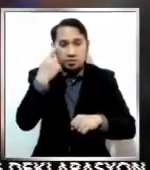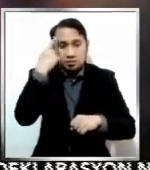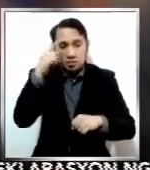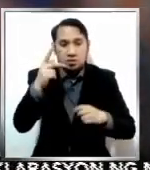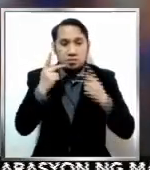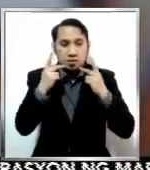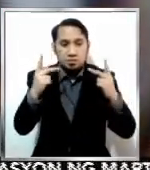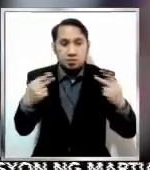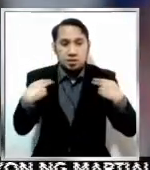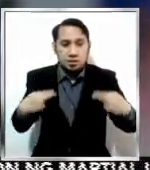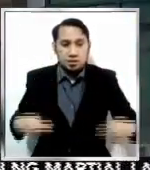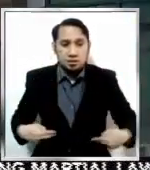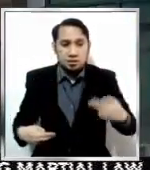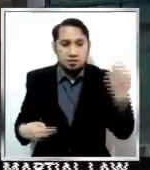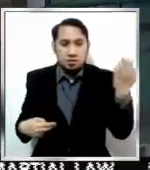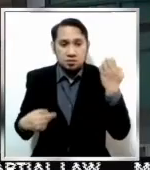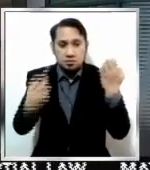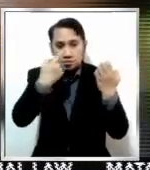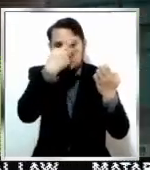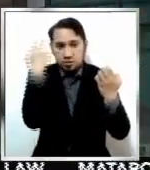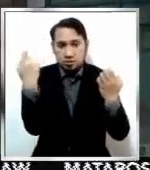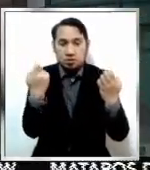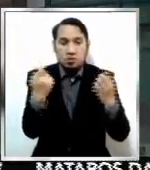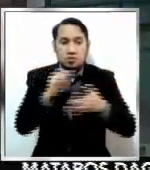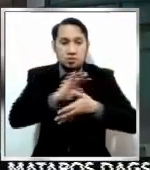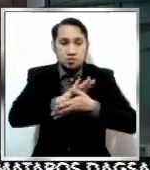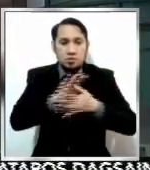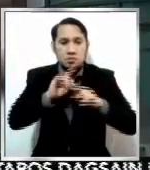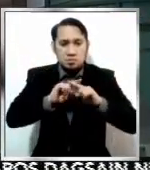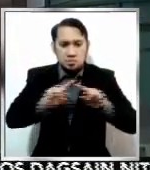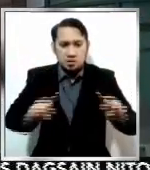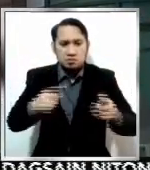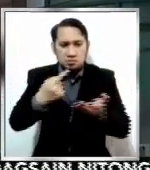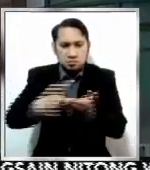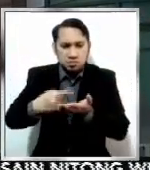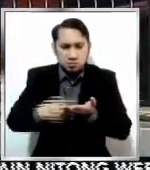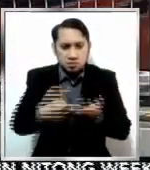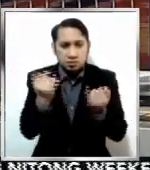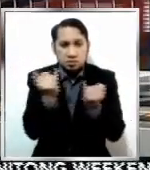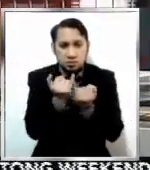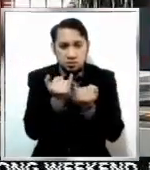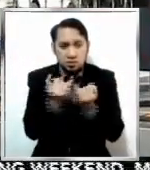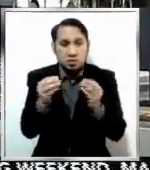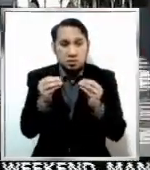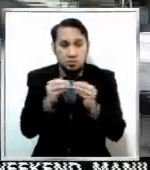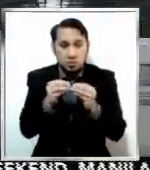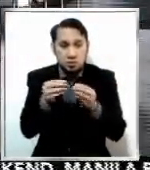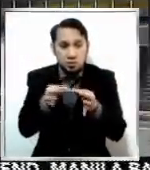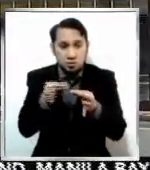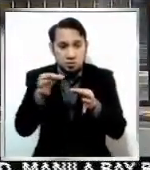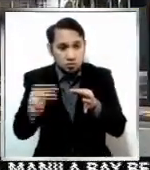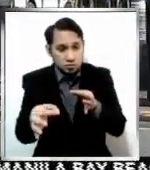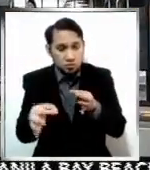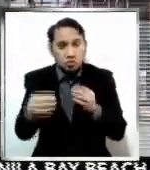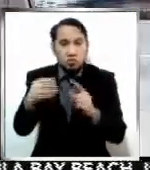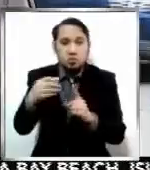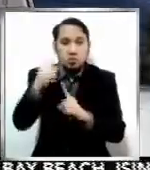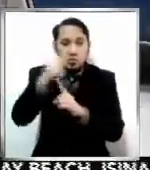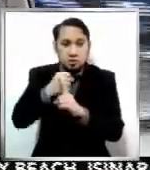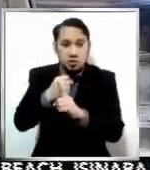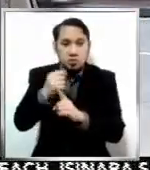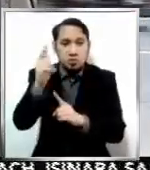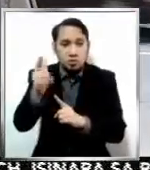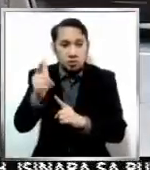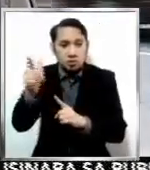sa COVID-19 pandemic. Pag-uusapan pa ng PhilHealth kung palalawigin nila ito hanggang September 2021 dahil may